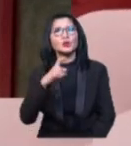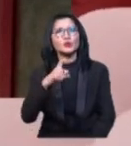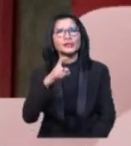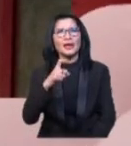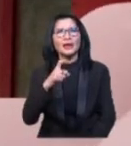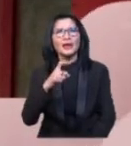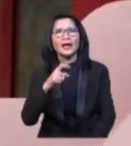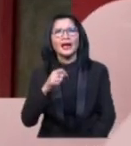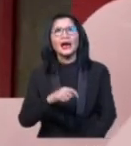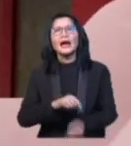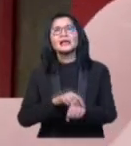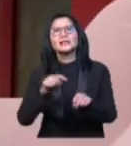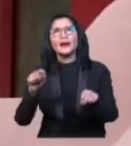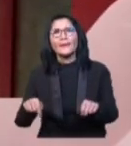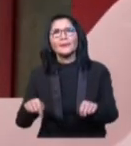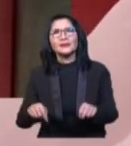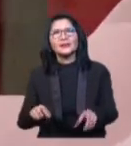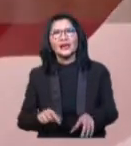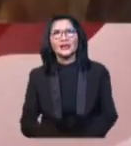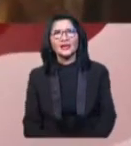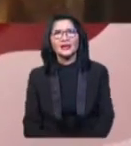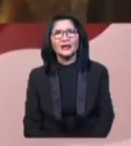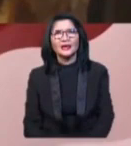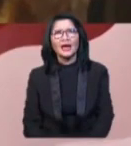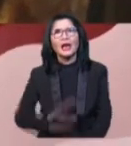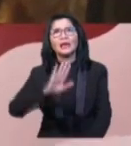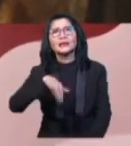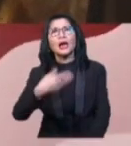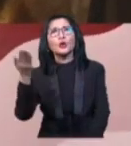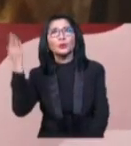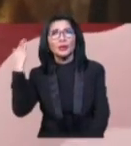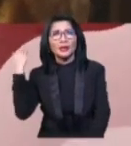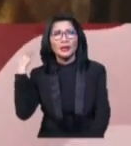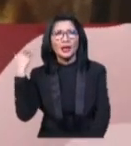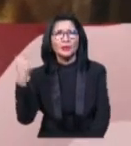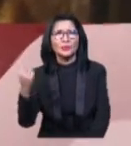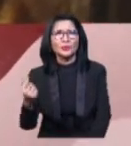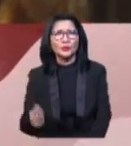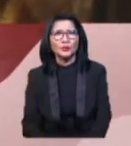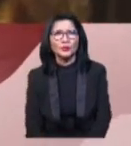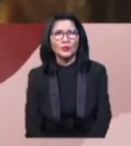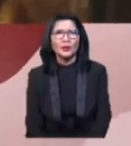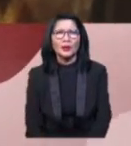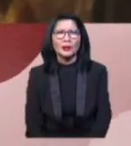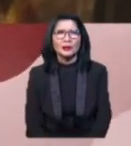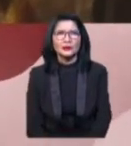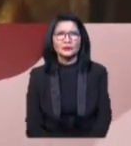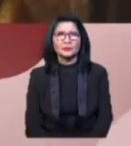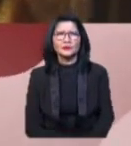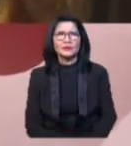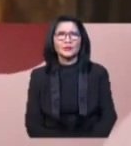sampai sekarang aja hilalnya tidak ketemu, apalagi di tahun lalu di bulan Maret kira-kira itu, aku ingat banget meeting tanggal 20 Maret loh misalnya